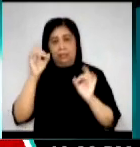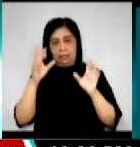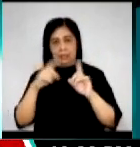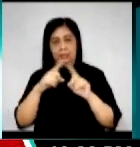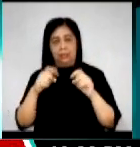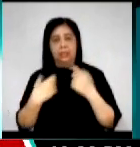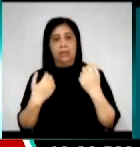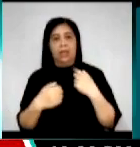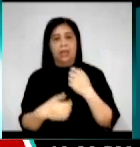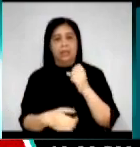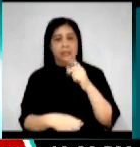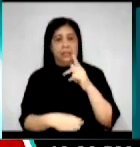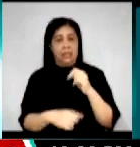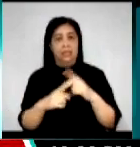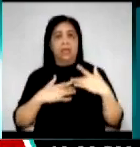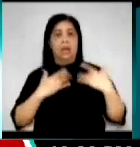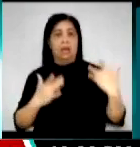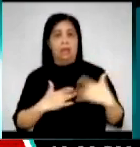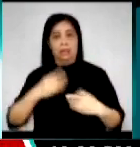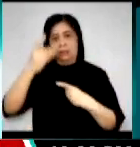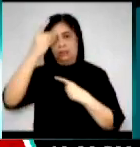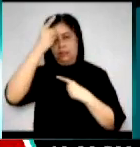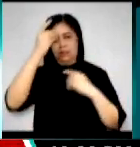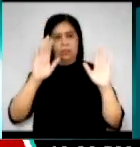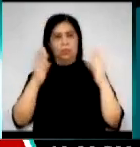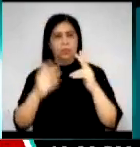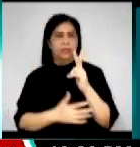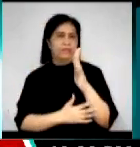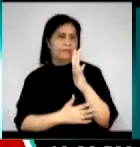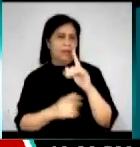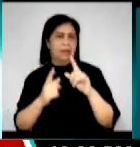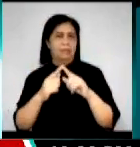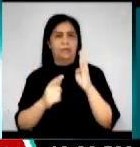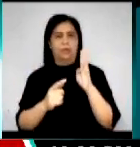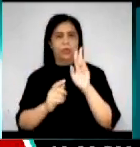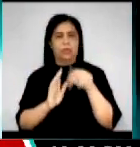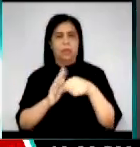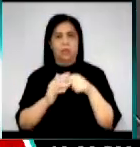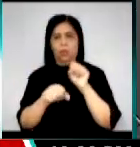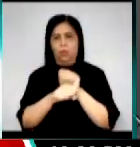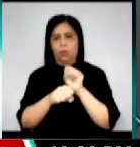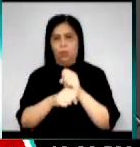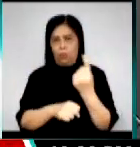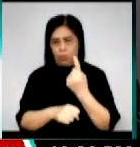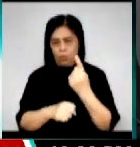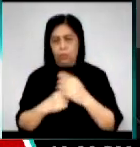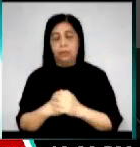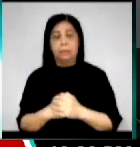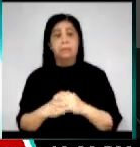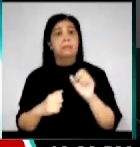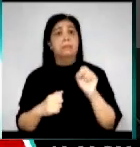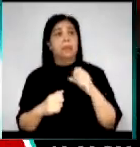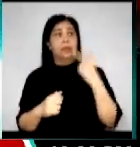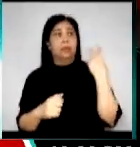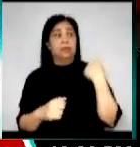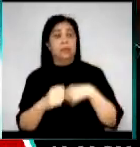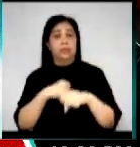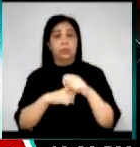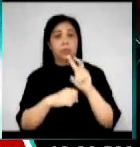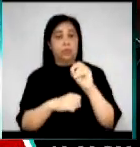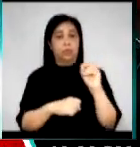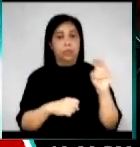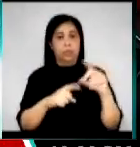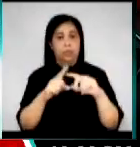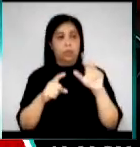heart disease kumpara sa mga taong may 35 to 40 hour working week. Bagamat taong 2000 hanggang 2016 lang